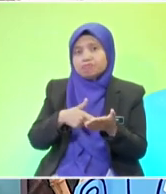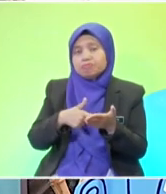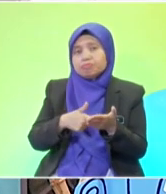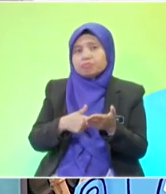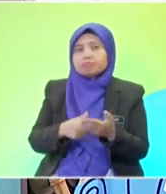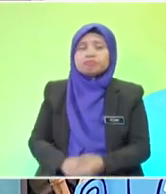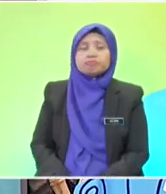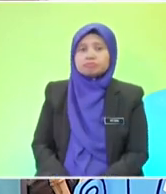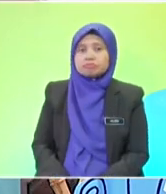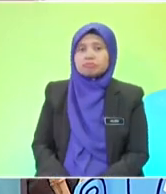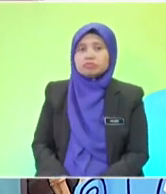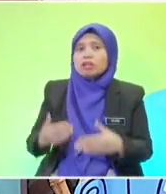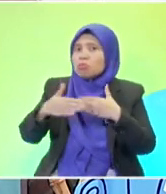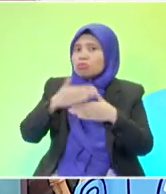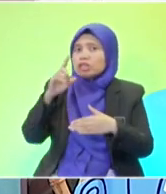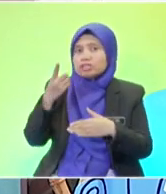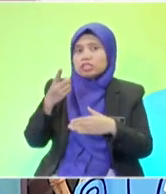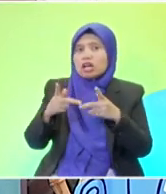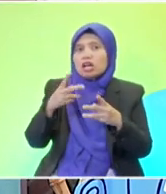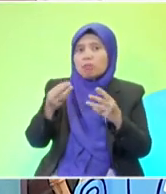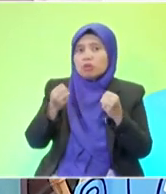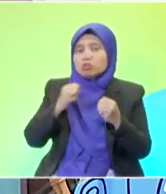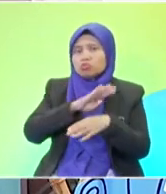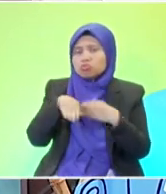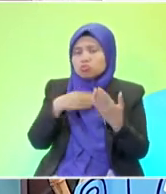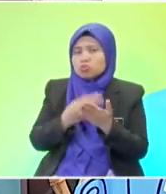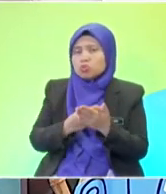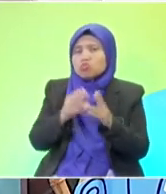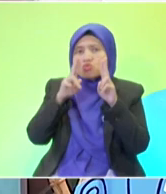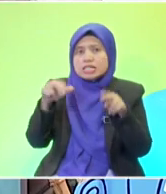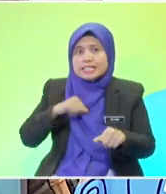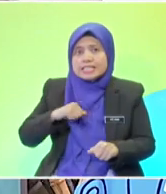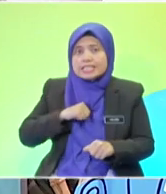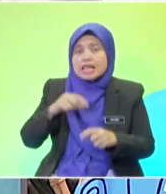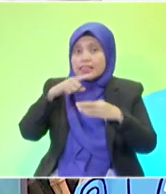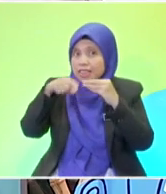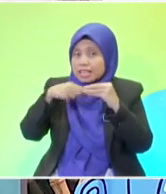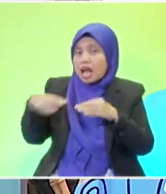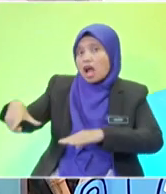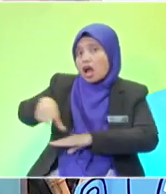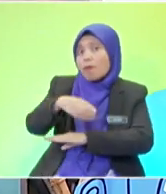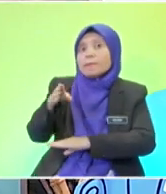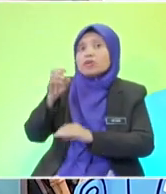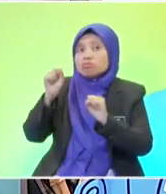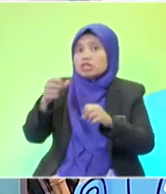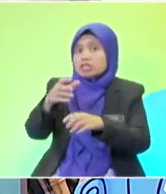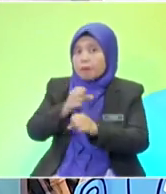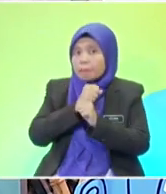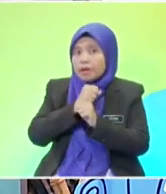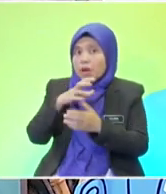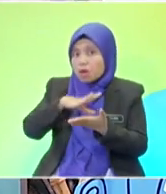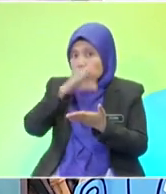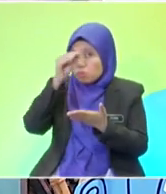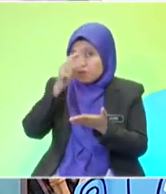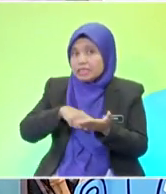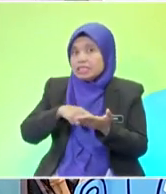bertanya Mudah saja kalau kata Anda teringin nah Uji lagi diri Anda datang lewat biru ini bolehlah dapatkan maklumat